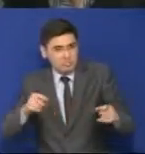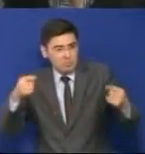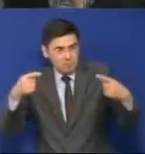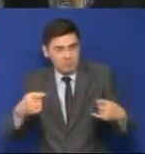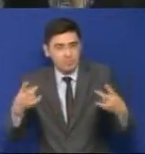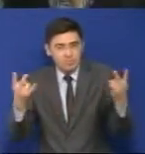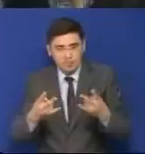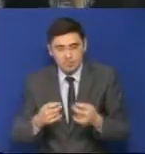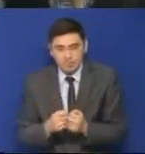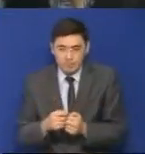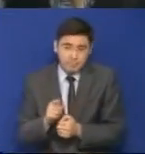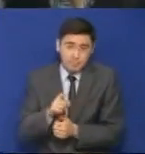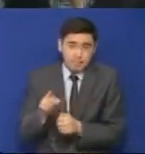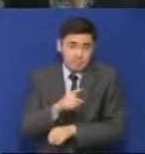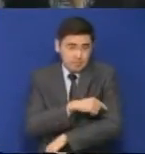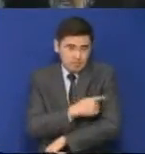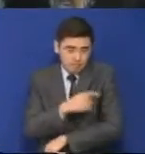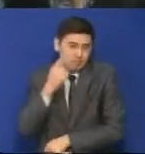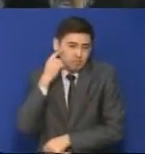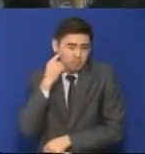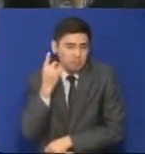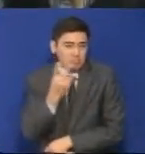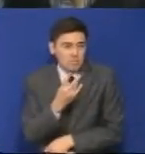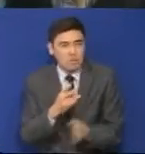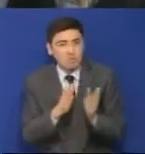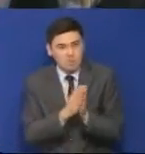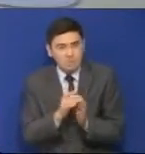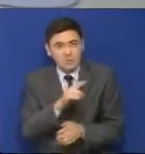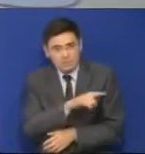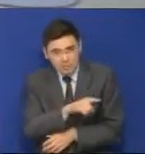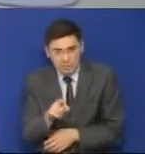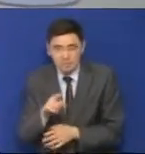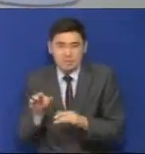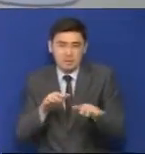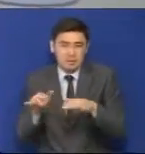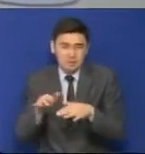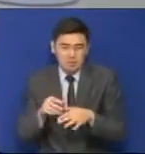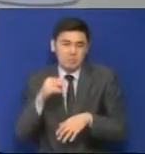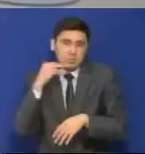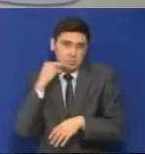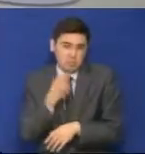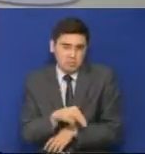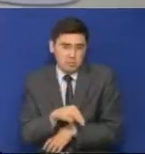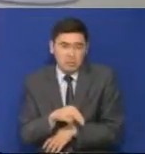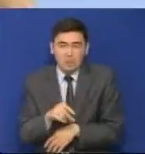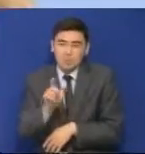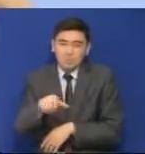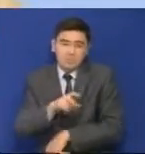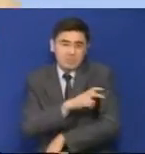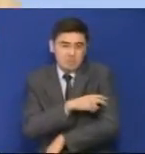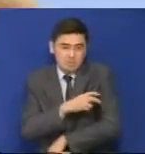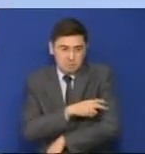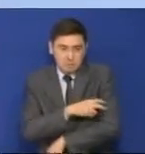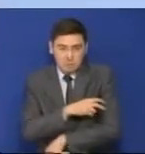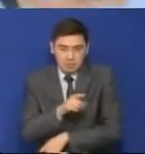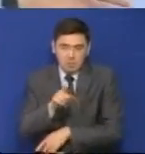Оларға түсіністікпен қарауымыз керек. Сондықтан Гүлнар Айтмұханқызы, бұл жұмысты лайықты деңгейде жүргізуіңізді сұраймын. Біздің дәрігерлерге сын айтып тұр